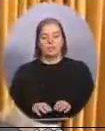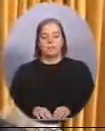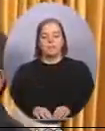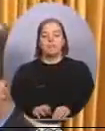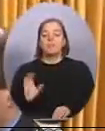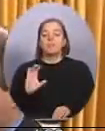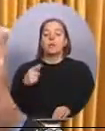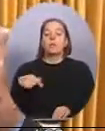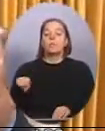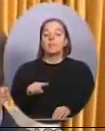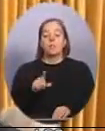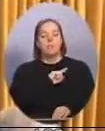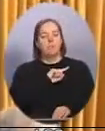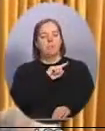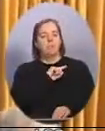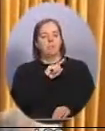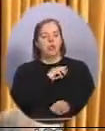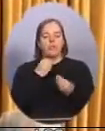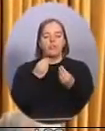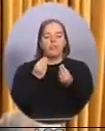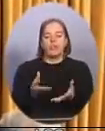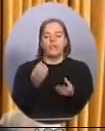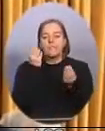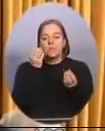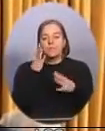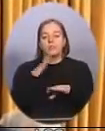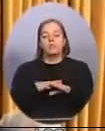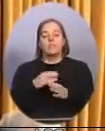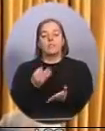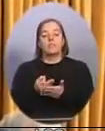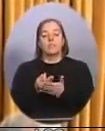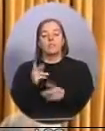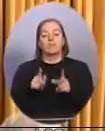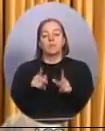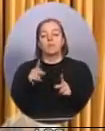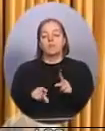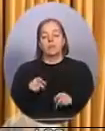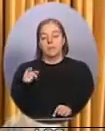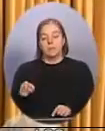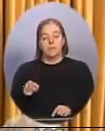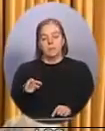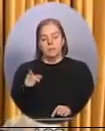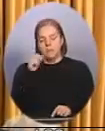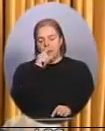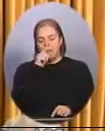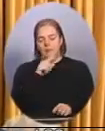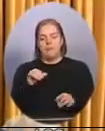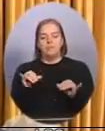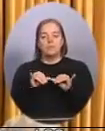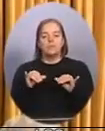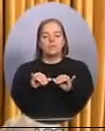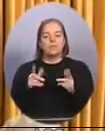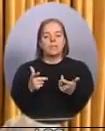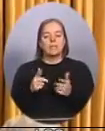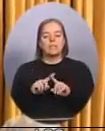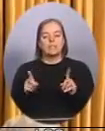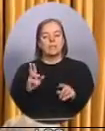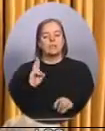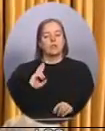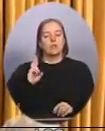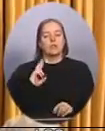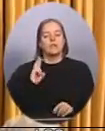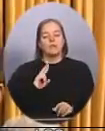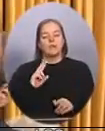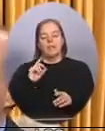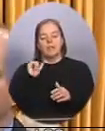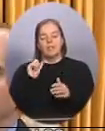Les conservateurs ont tellement peur de divulguer de'information qui concerne les finances publiques qu ne sont même pas foutus de mesurer les cartes de revenus créées